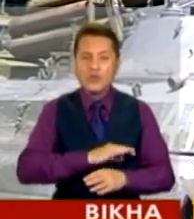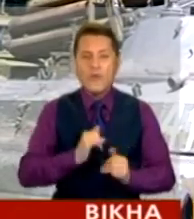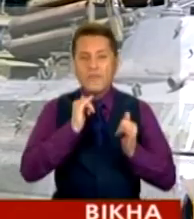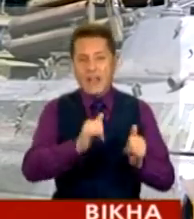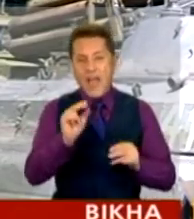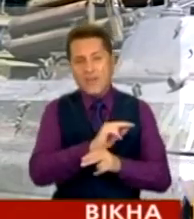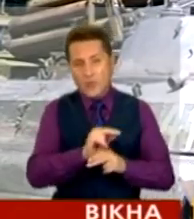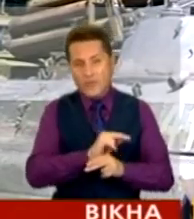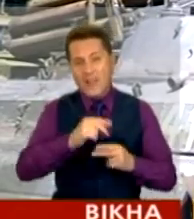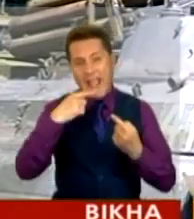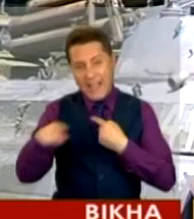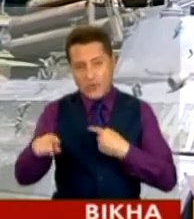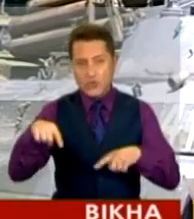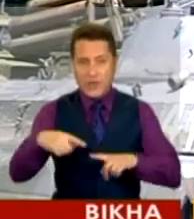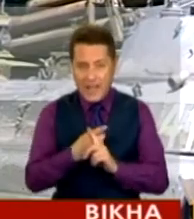техніки, то